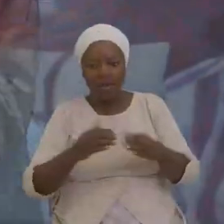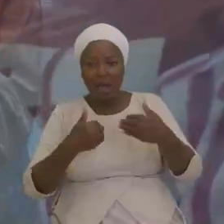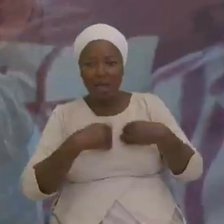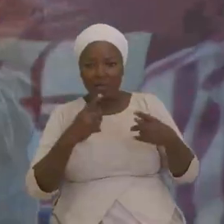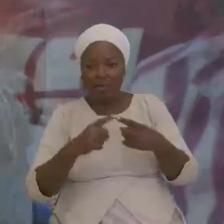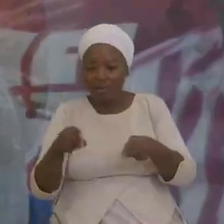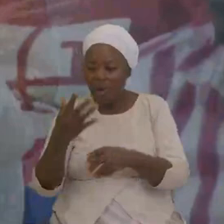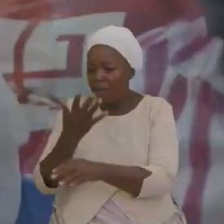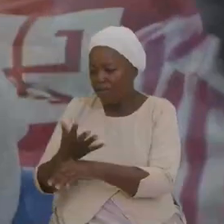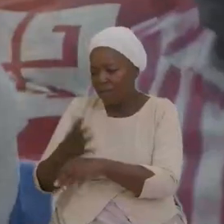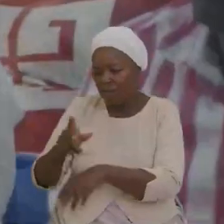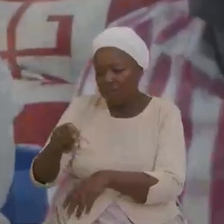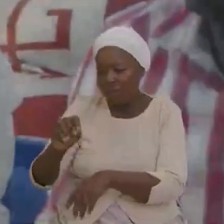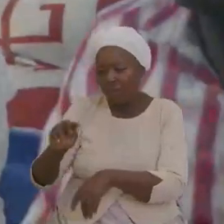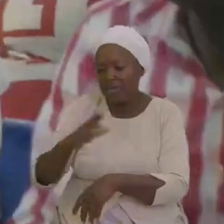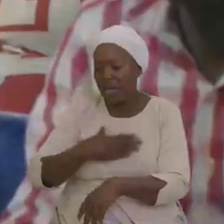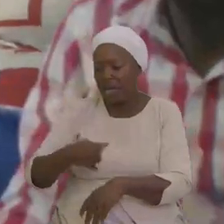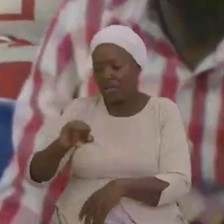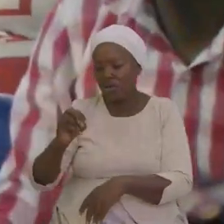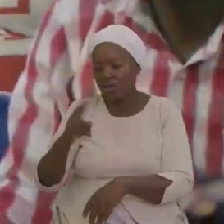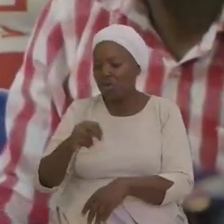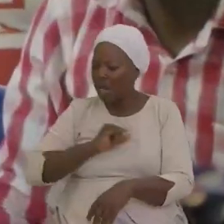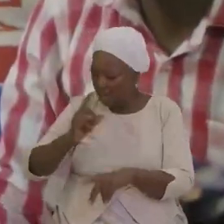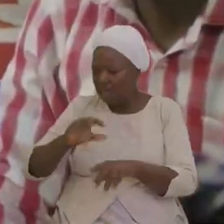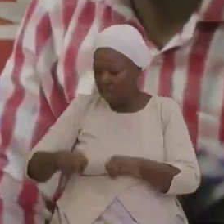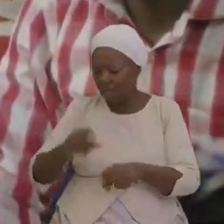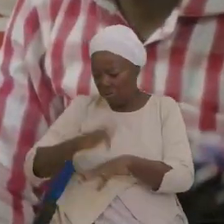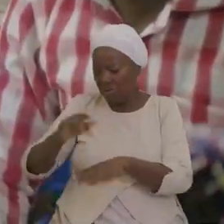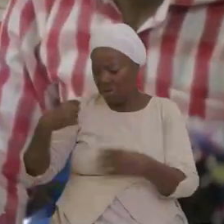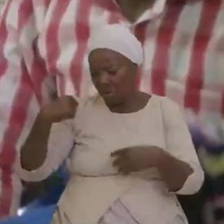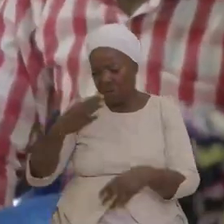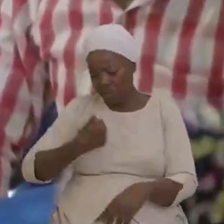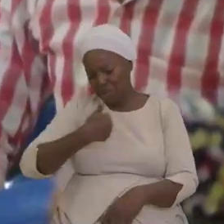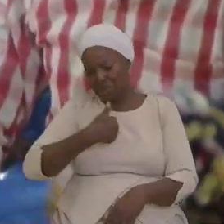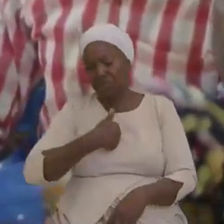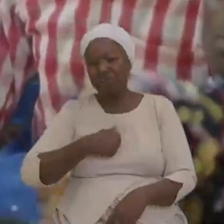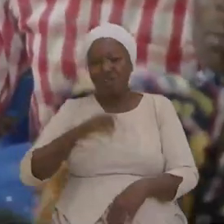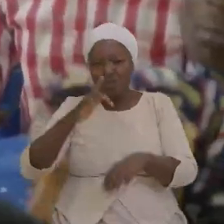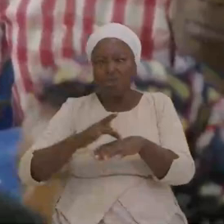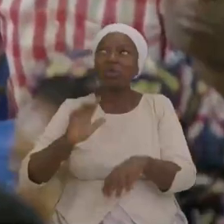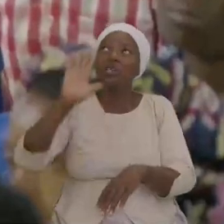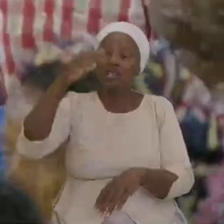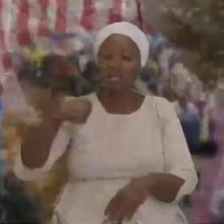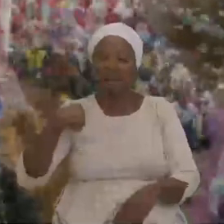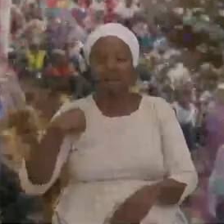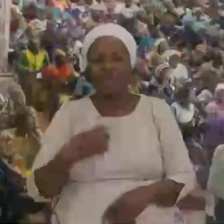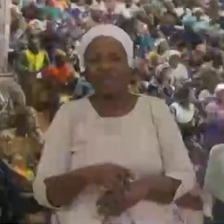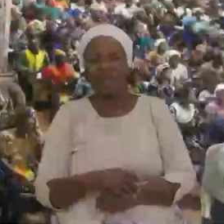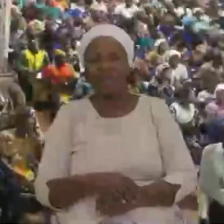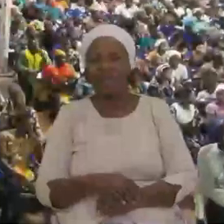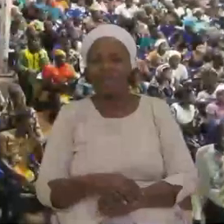je n'ai pas besoin d'aller supplier Pierre et Jean, je peux toucher les vêtements moi-même, toucher ses vêtements,